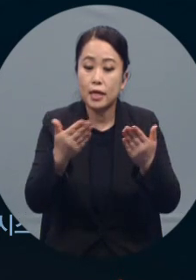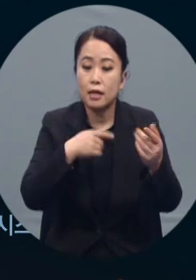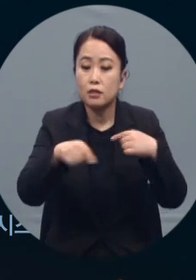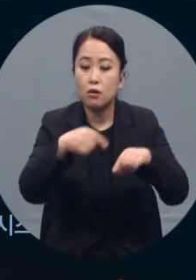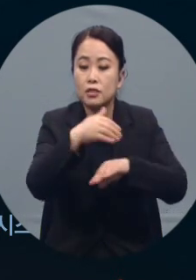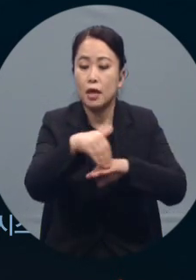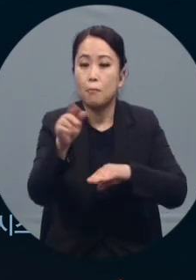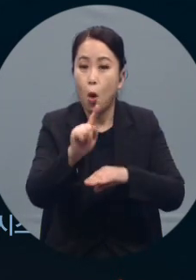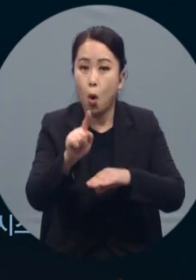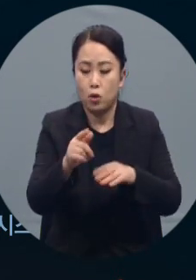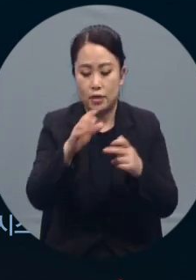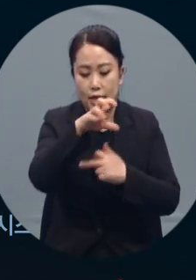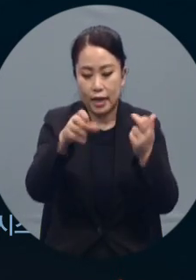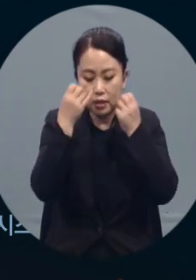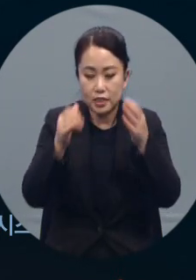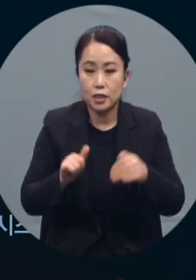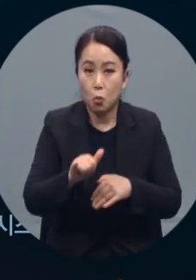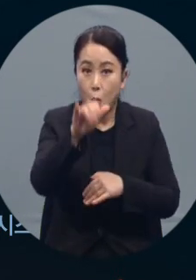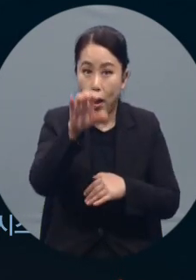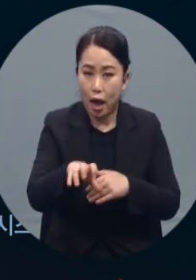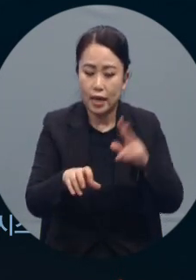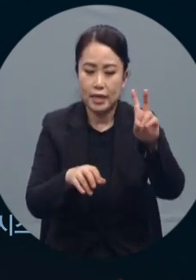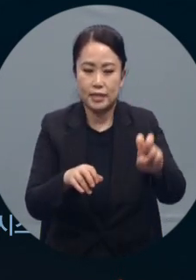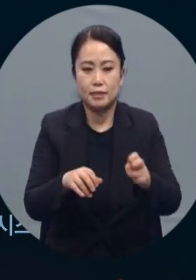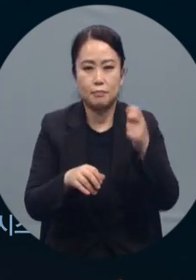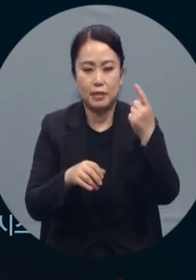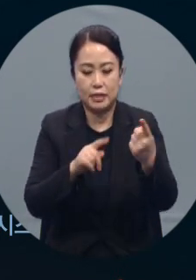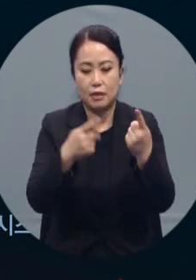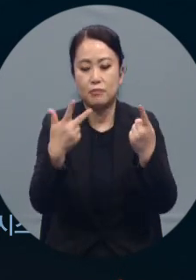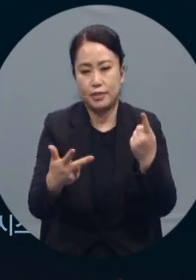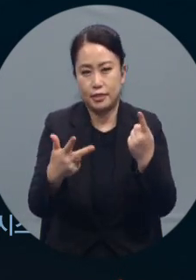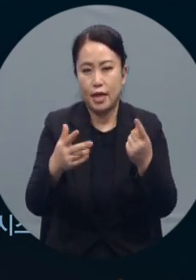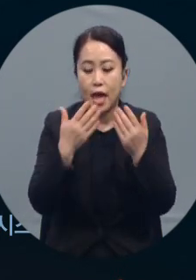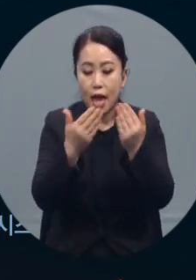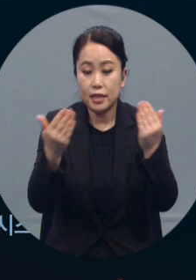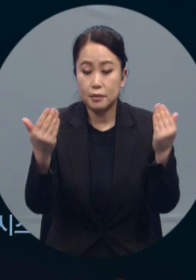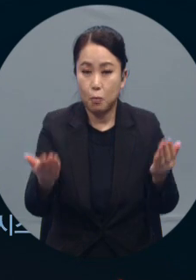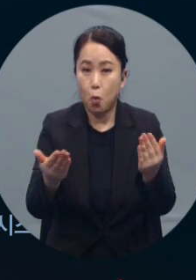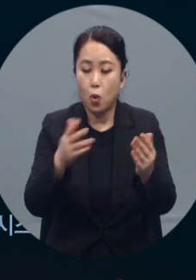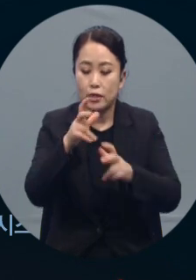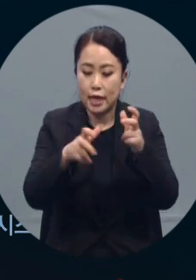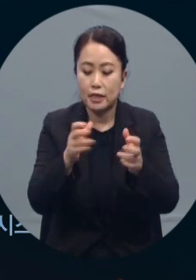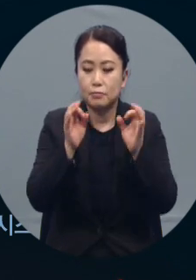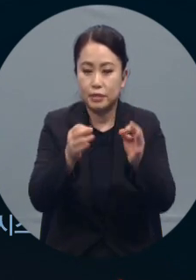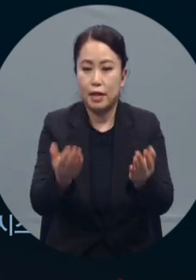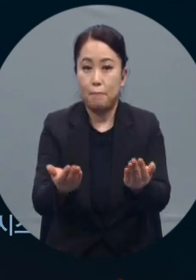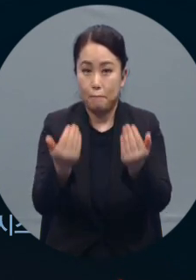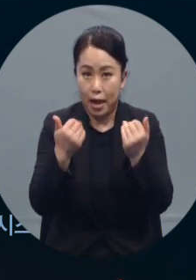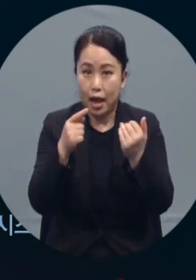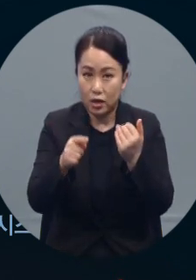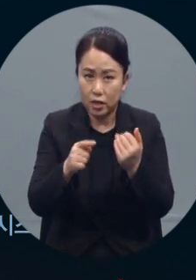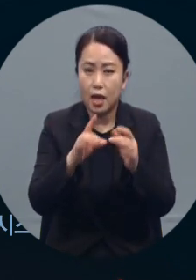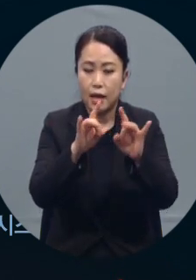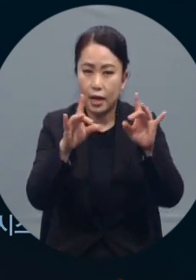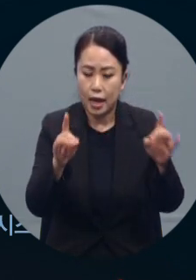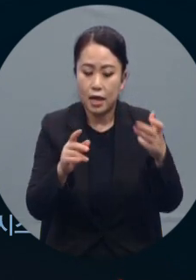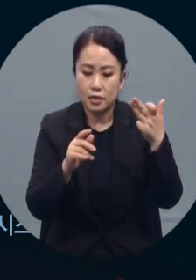가덕도 신공항이 22.7%, 엑스포와 산업은행 위치가 각각 19.6%와